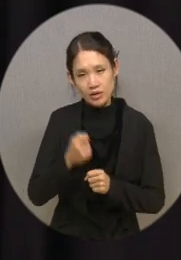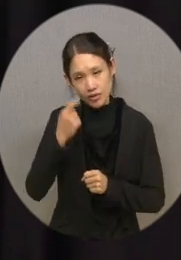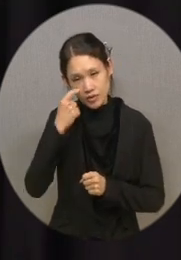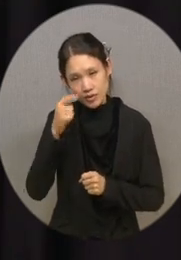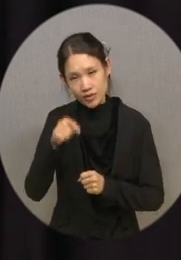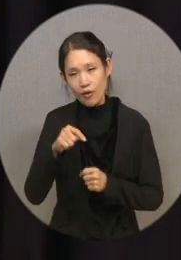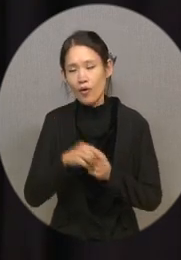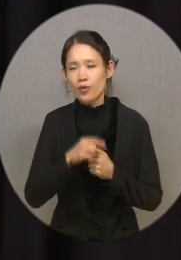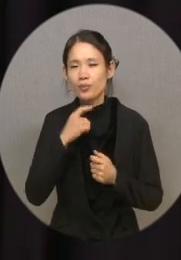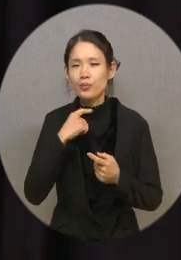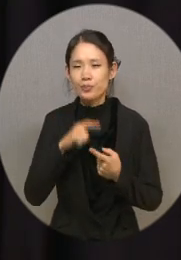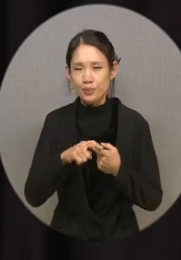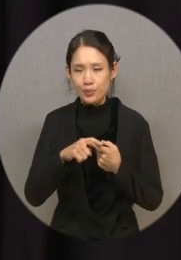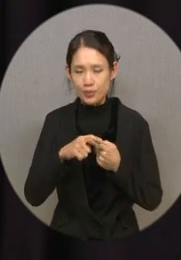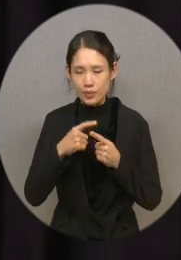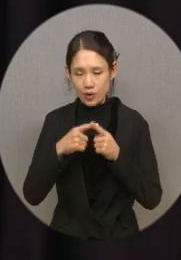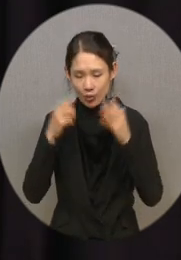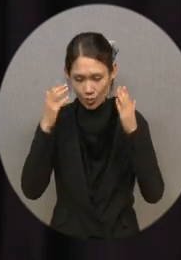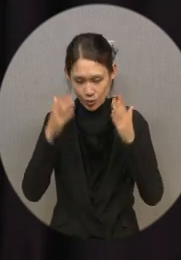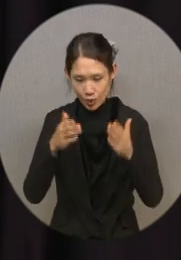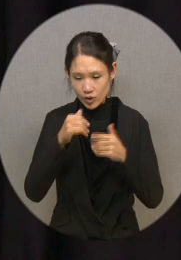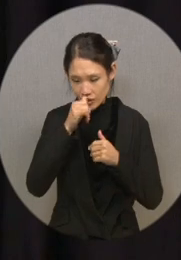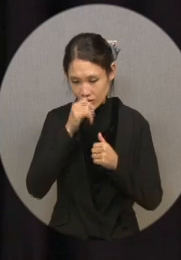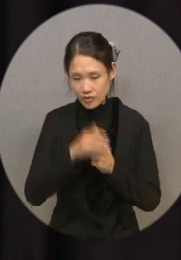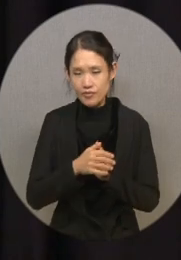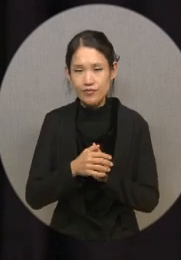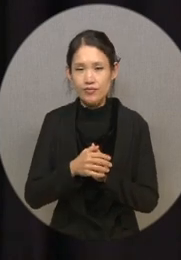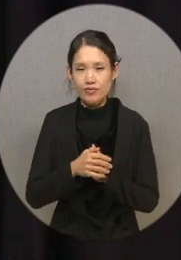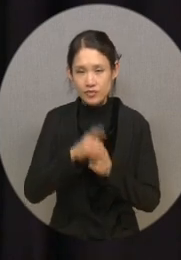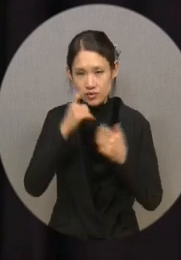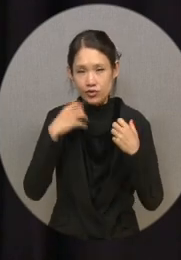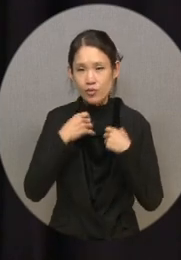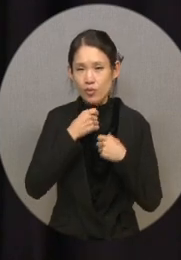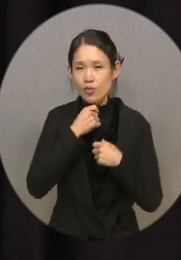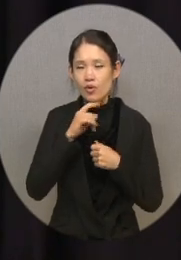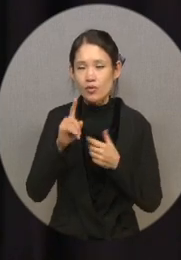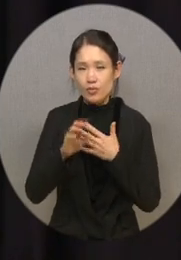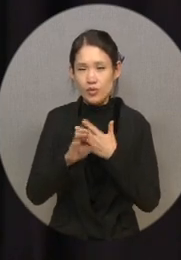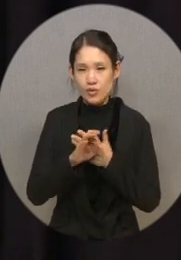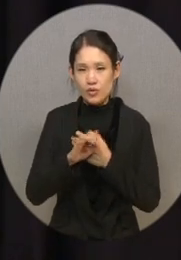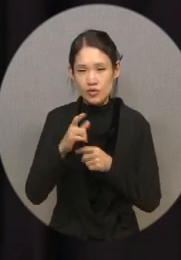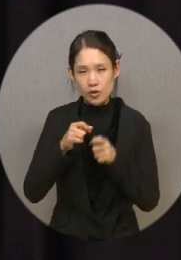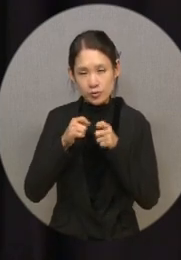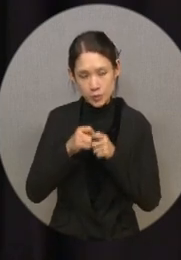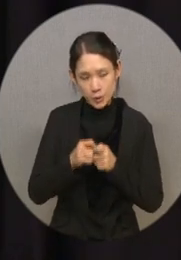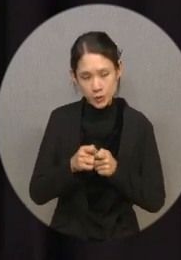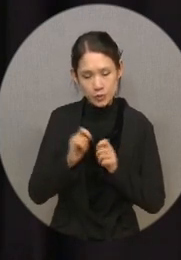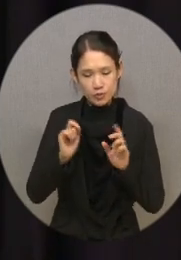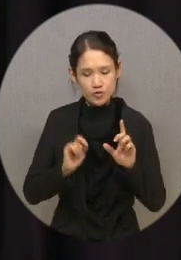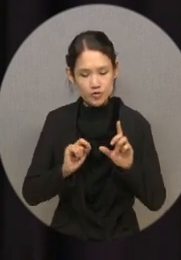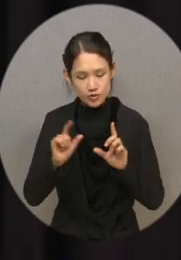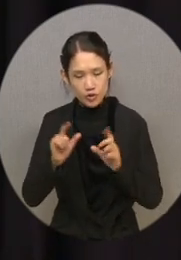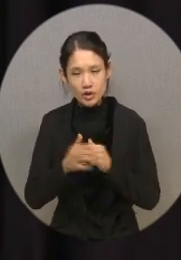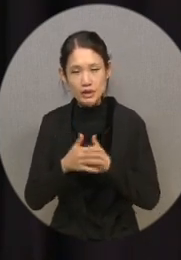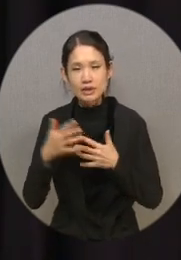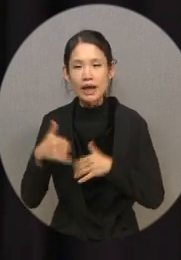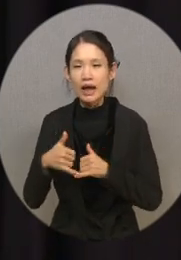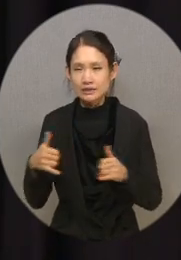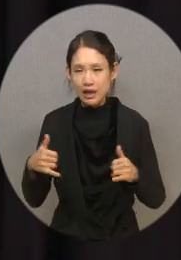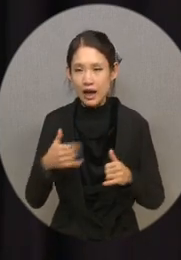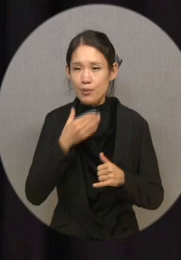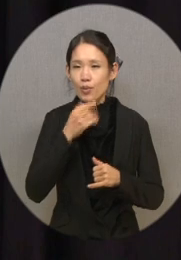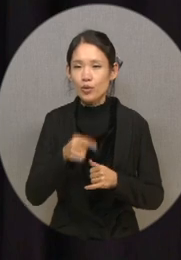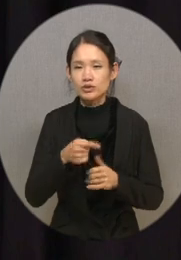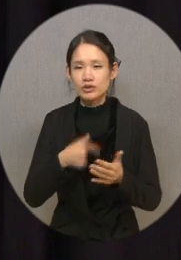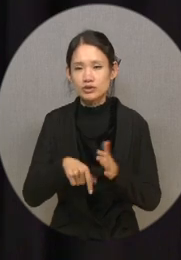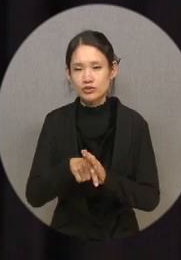여기에 목적을 두고 있습니다. 그래서 지금 정부가 원하는 게 뭐냐면 촘촘하고 두터운 약자 복지